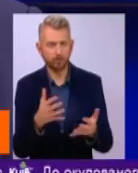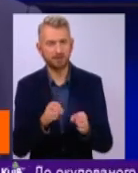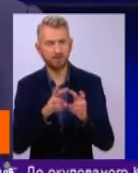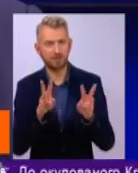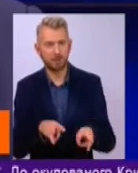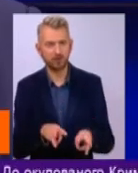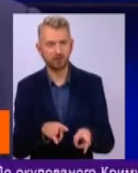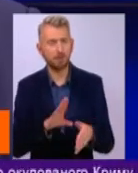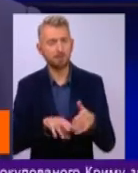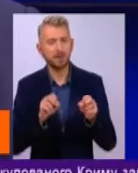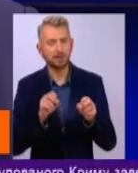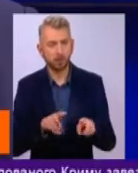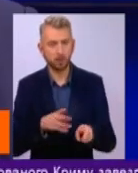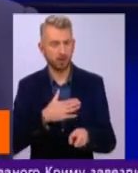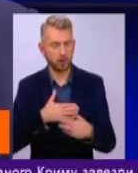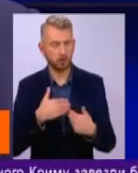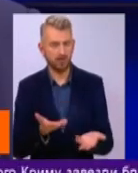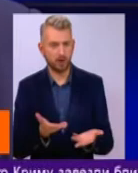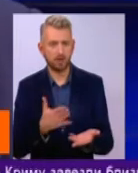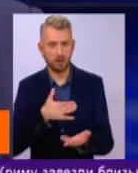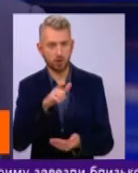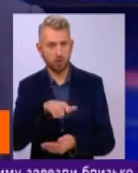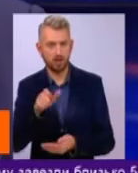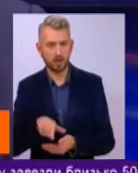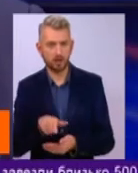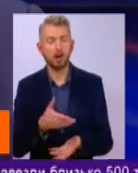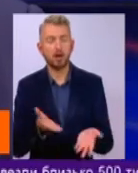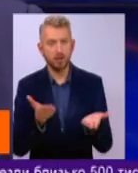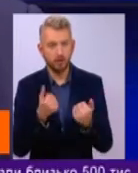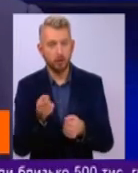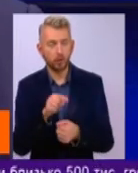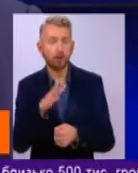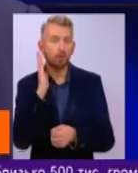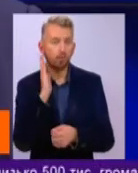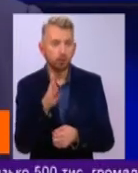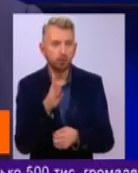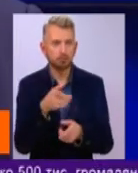забезпечити безпеку нашу з вами, наших громадян, давайте